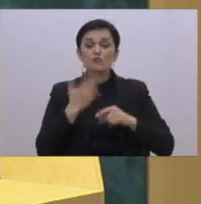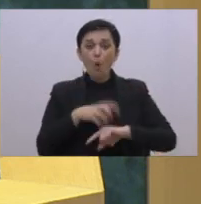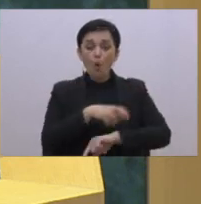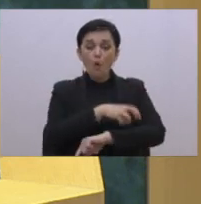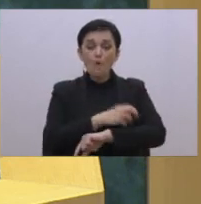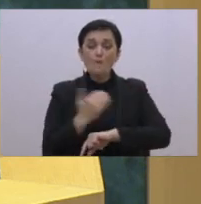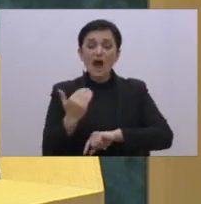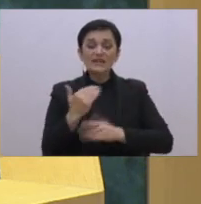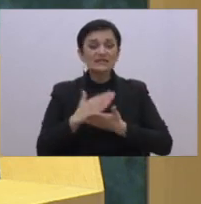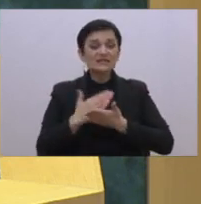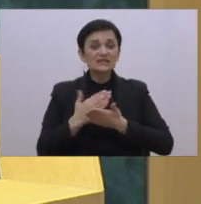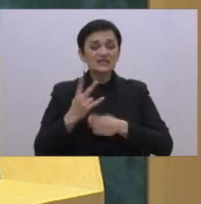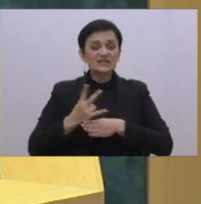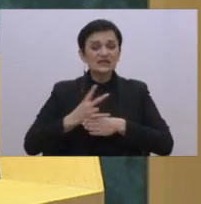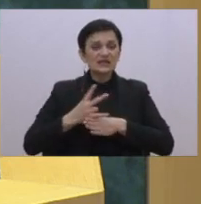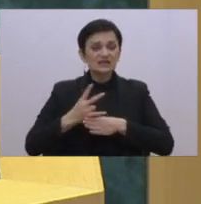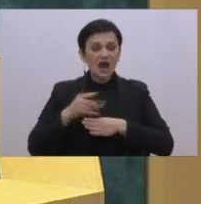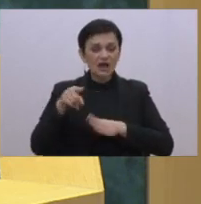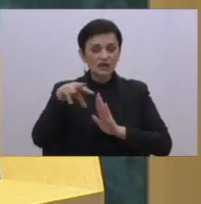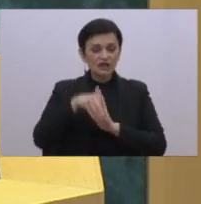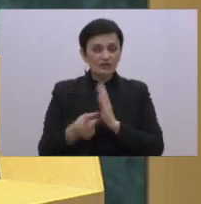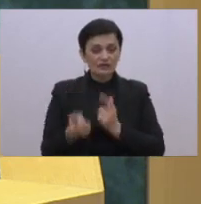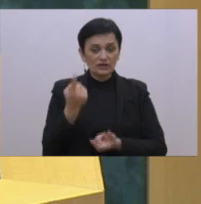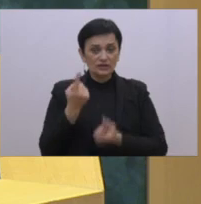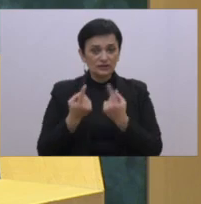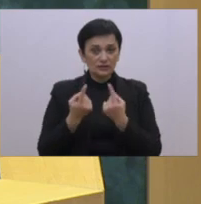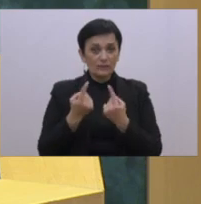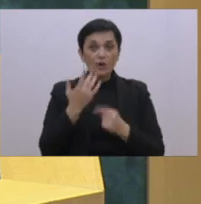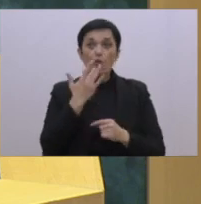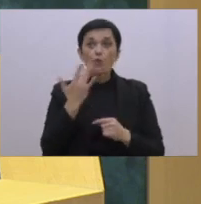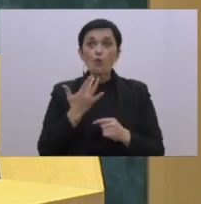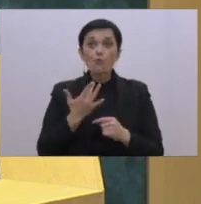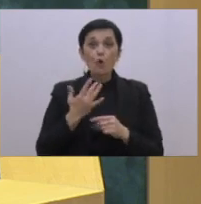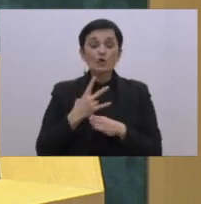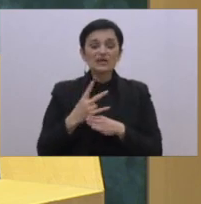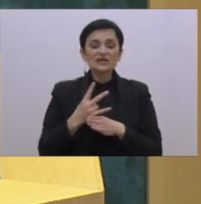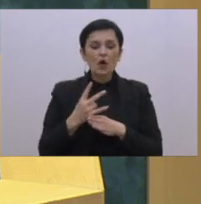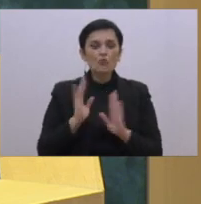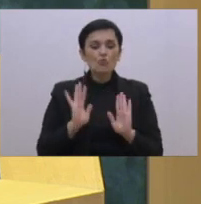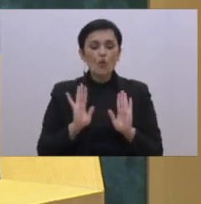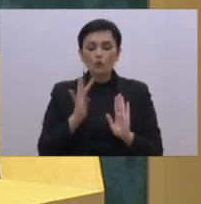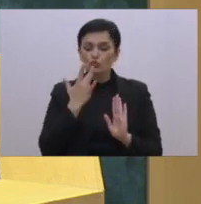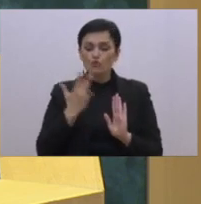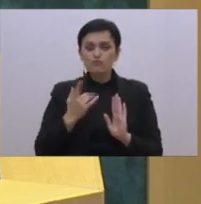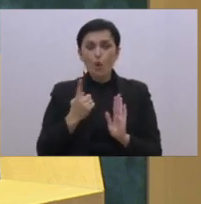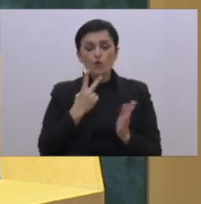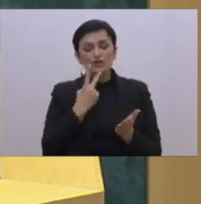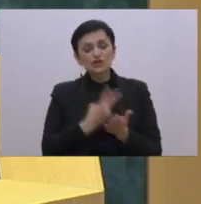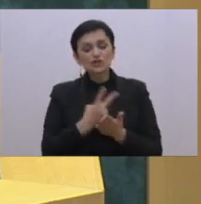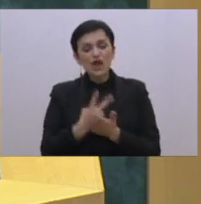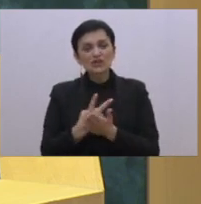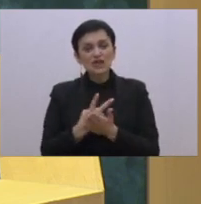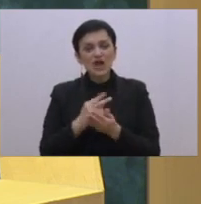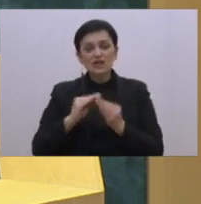პარტიების ნაწილის რადიკალიზაციაში ვლინდება. პოლიტიკური რადიკალიზმი არ არის მხოლოდ პოლიტიკური შეხედულებების